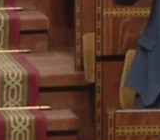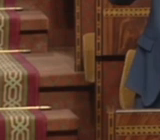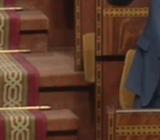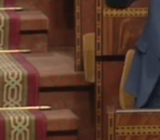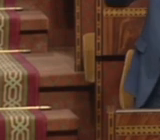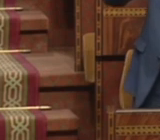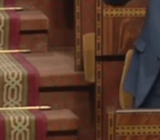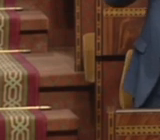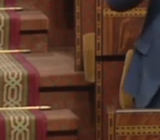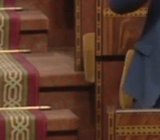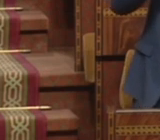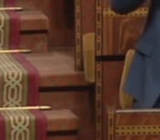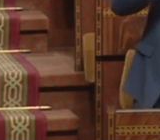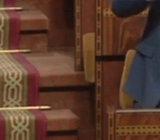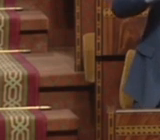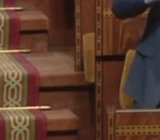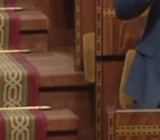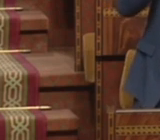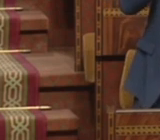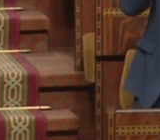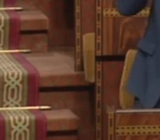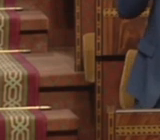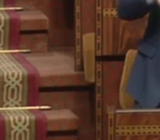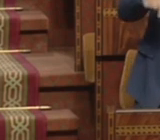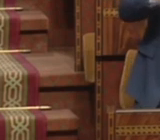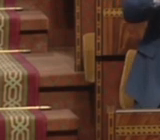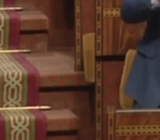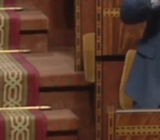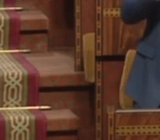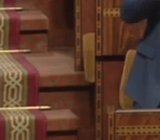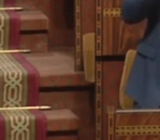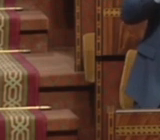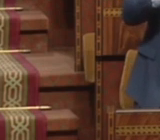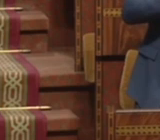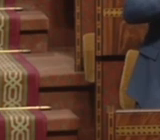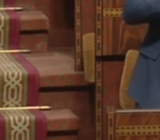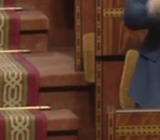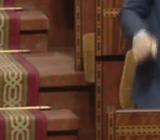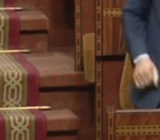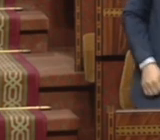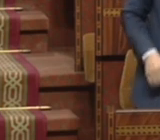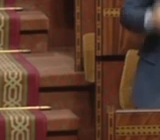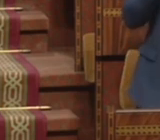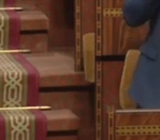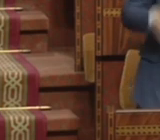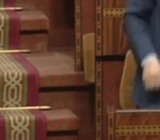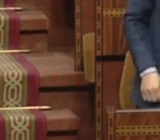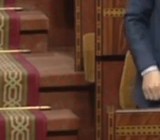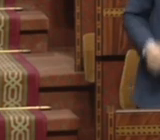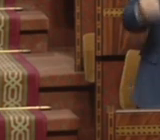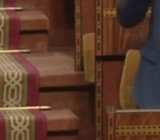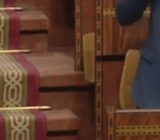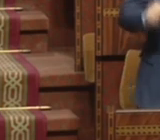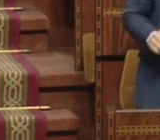كتكلموا سيد الرئيس هناك عدة ترجمات الأمازيغية والمتلقي خارج هذه القاعة هذا يعني كاين واحد الإشكال